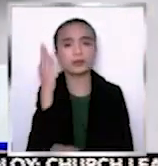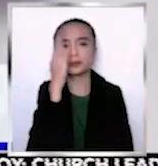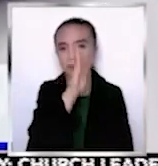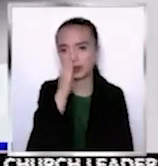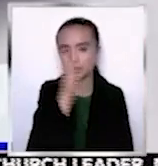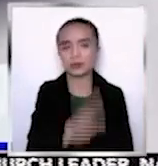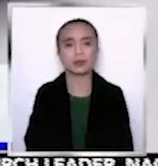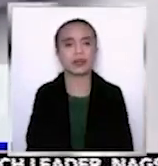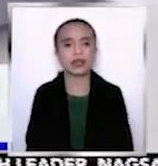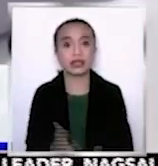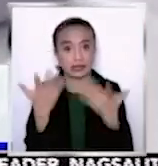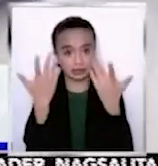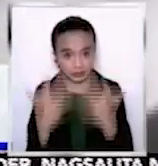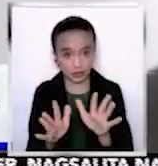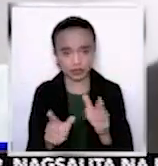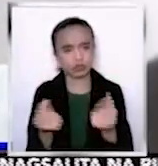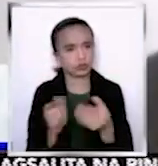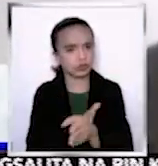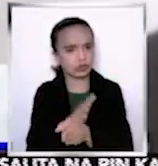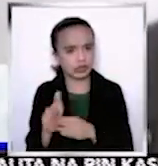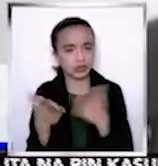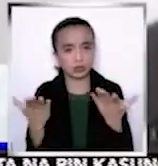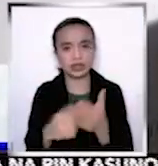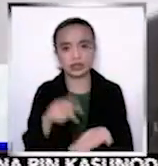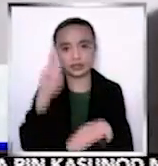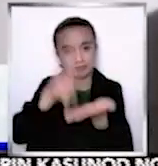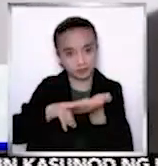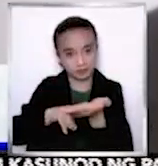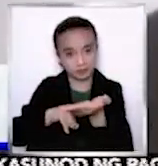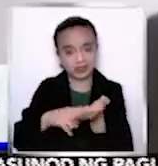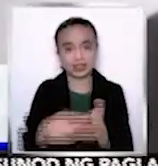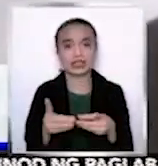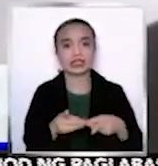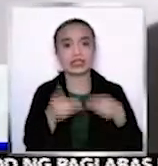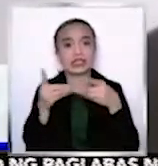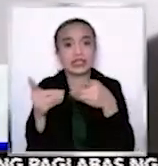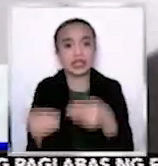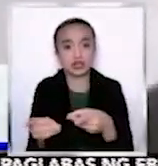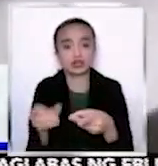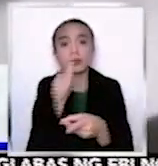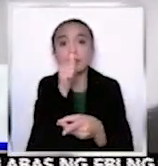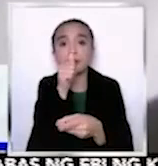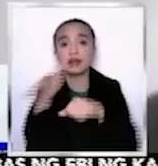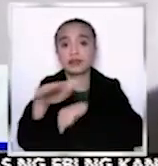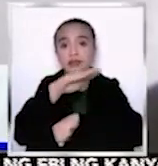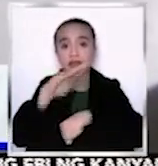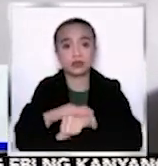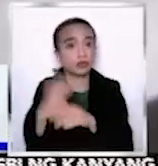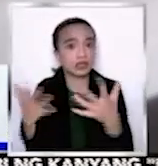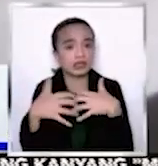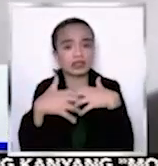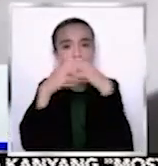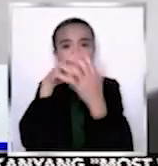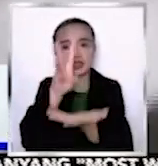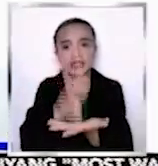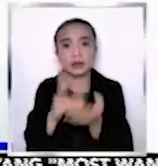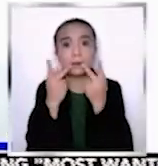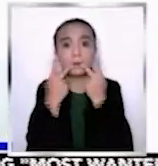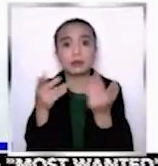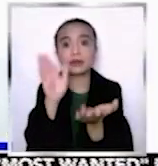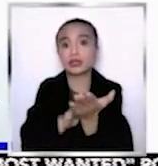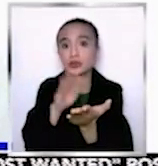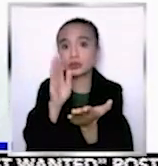nito, dumiretso siya sa signing ng deed of donation ng pribadong lupa na kinatatayuan ng isang pampublikong paaralan sa